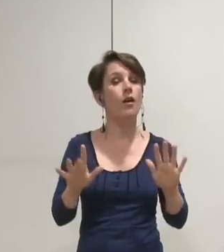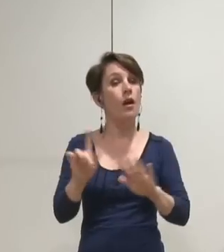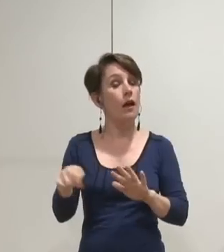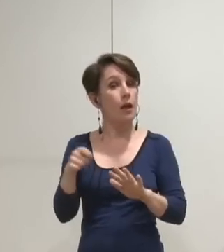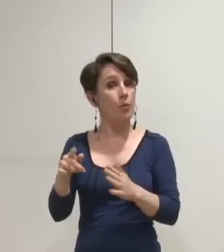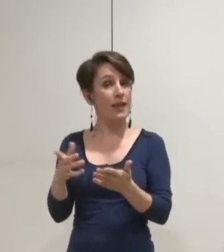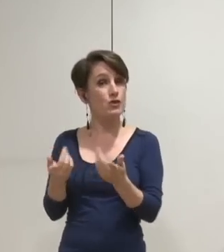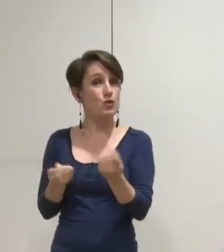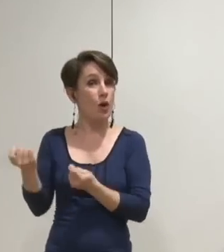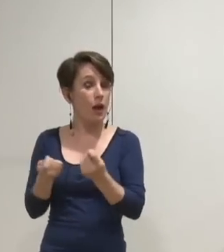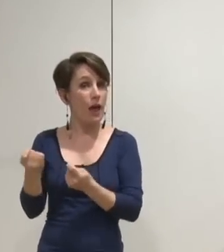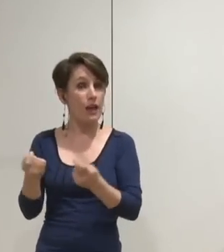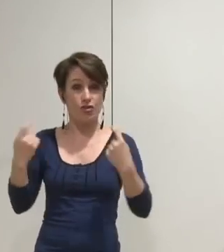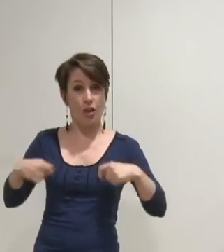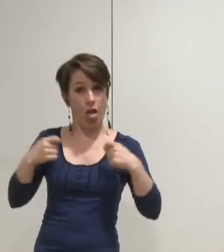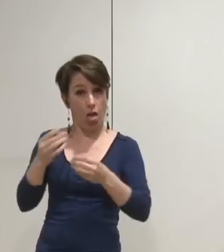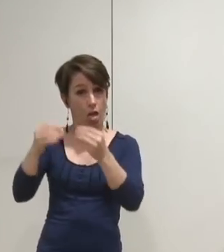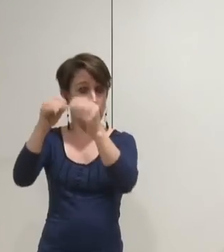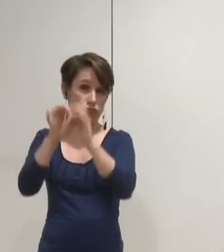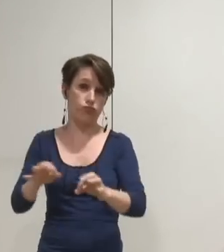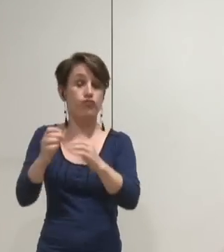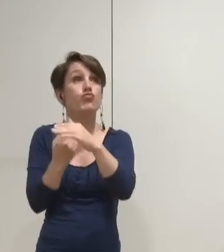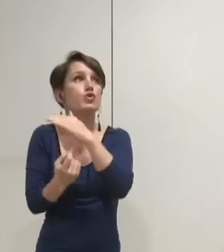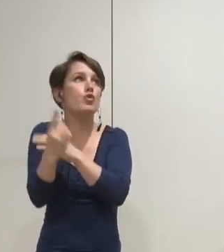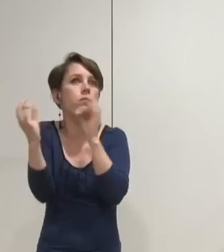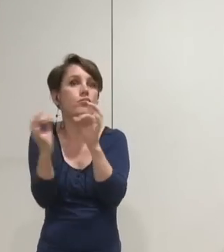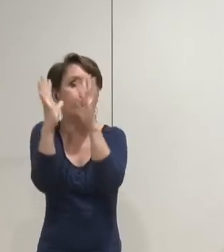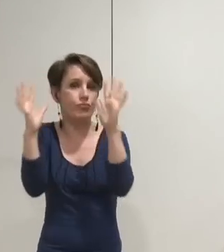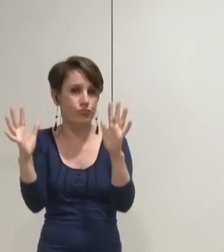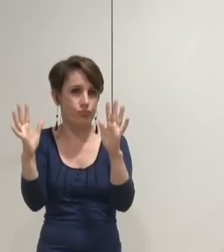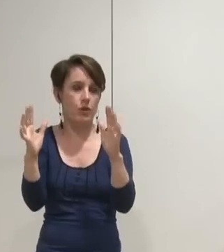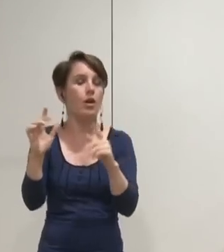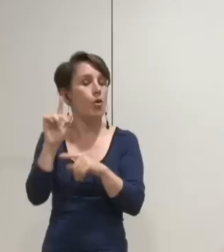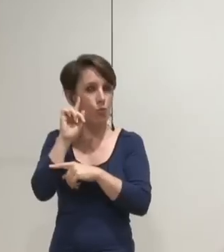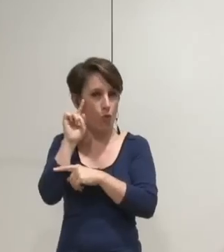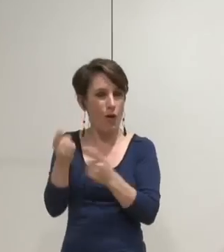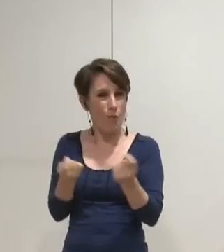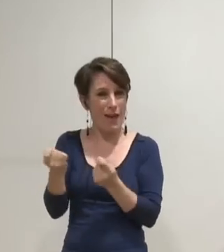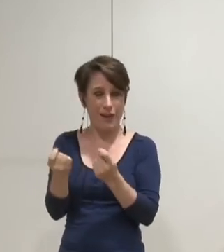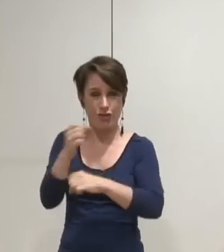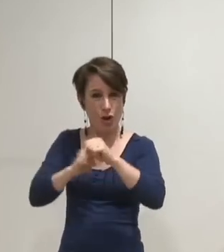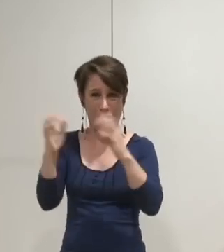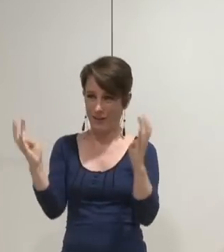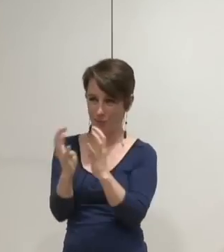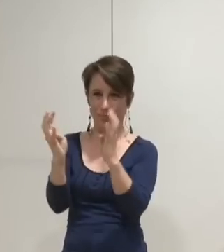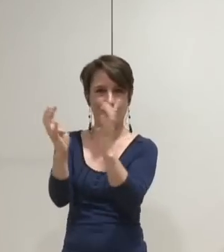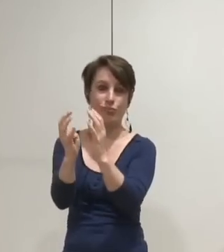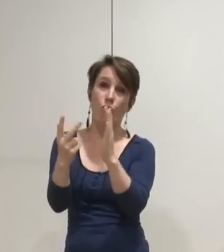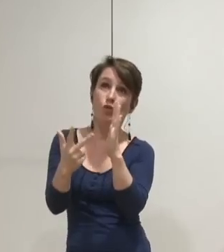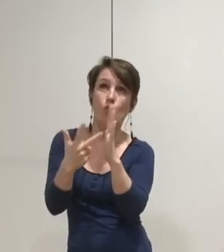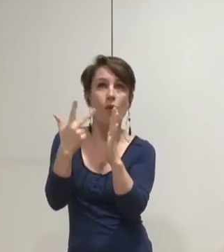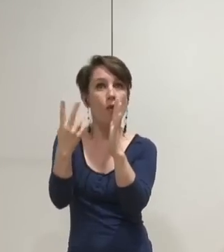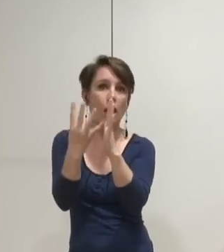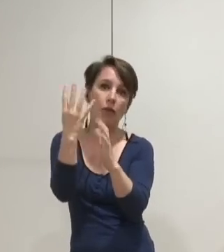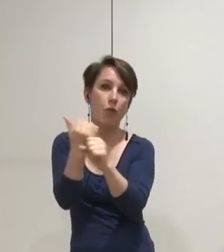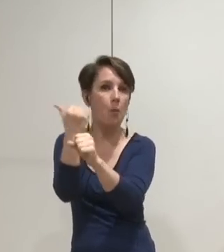surcout hormis quelques frais marginaux tenant à l'organisation de TR ou 4 conseils d'exploitation par an ce qui représente 10000